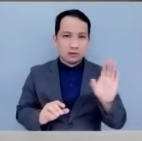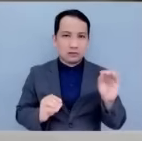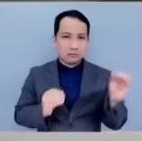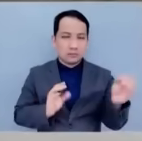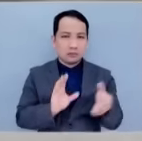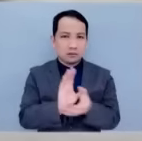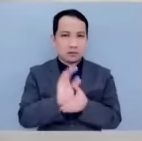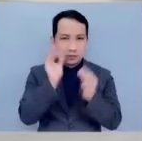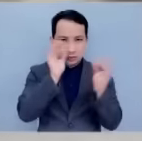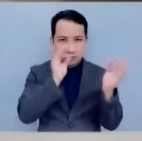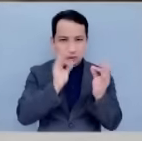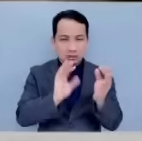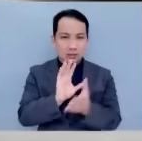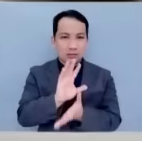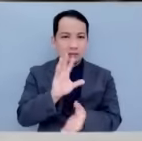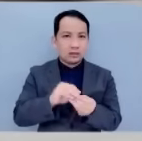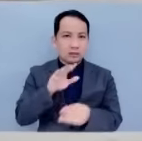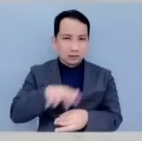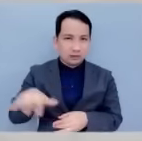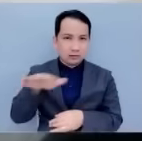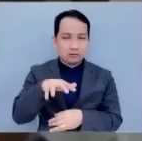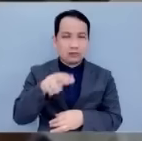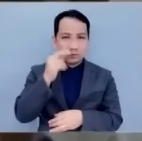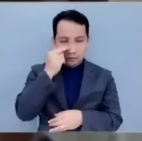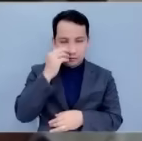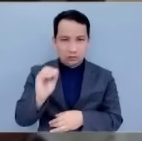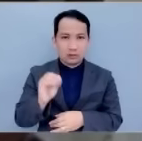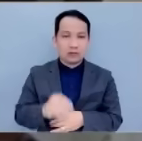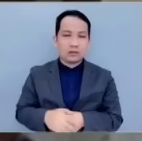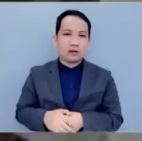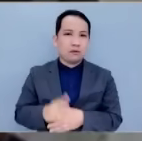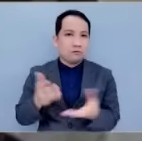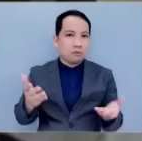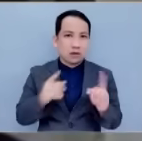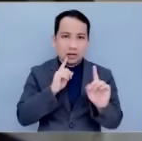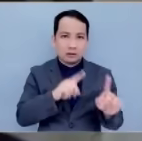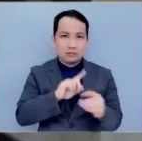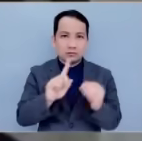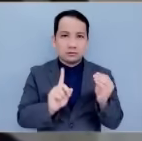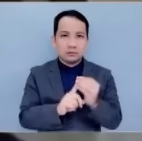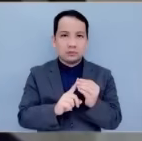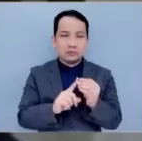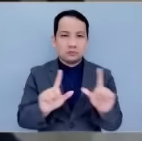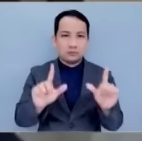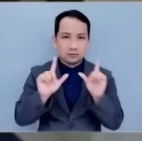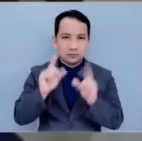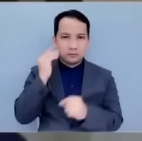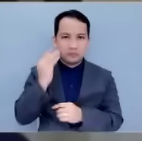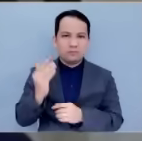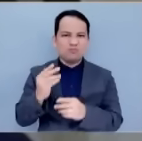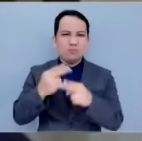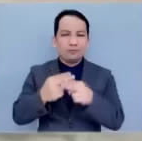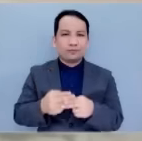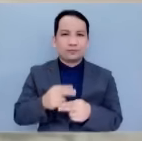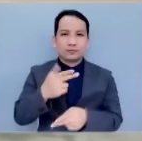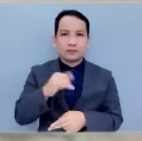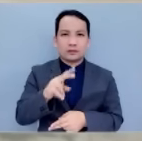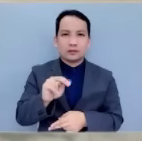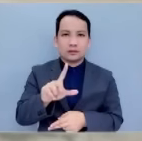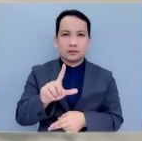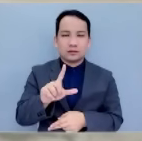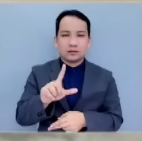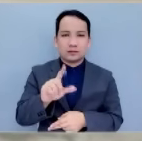illegal na pasugalan sa buong Negros Occidental. Wala rin daw sa kanilang drug watch list ang pangalang Hans Lopez.